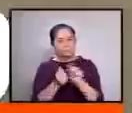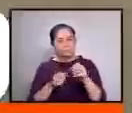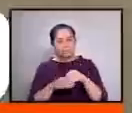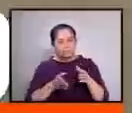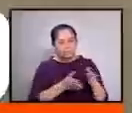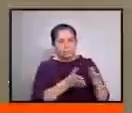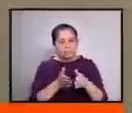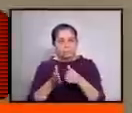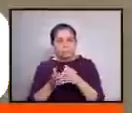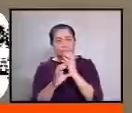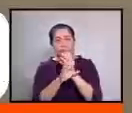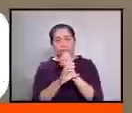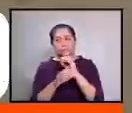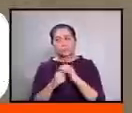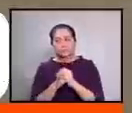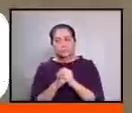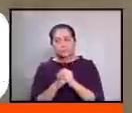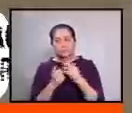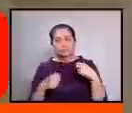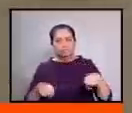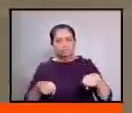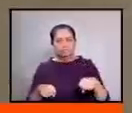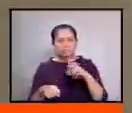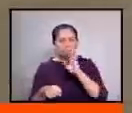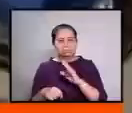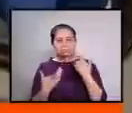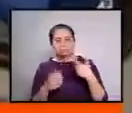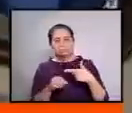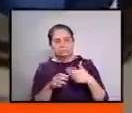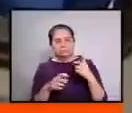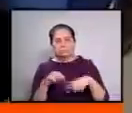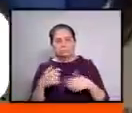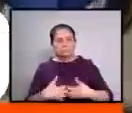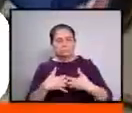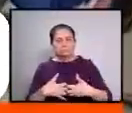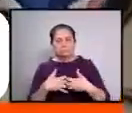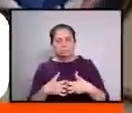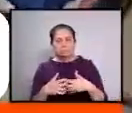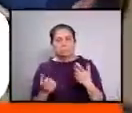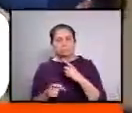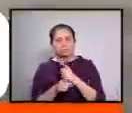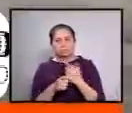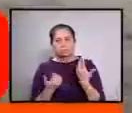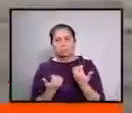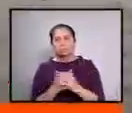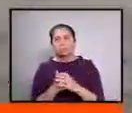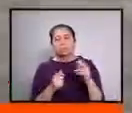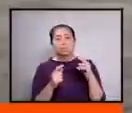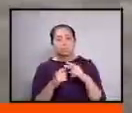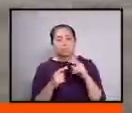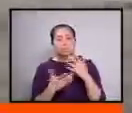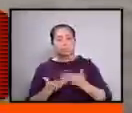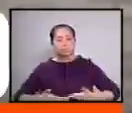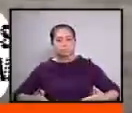ang mga pampublikong sasakyan. Mamatay na yung motor, malalim eh. Bawas talaga kita. Mahina ang biyahe talaga ngayon. Hanggang 20